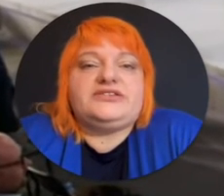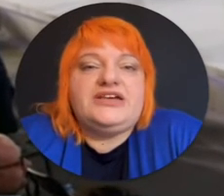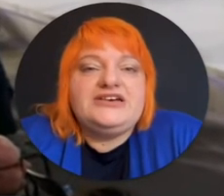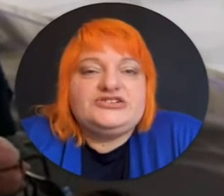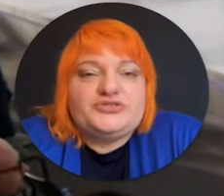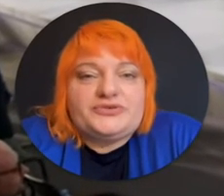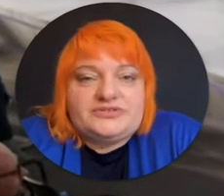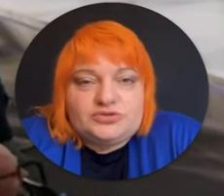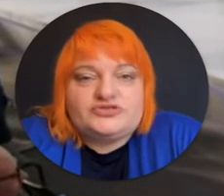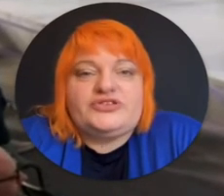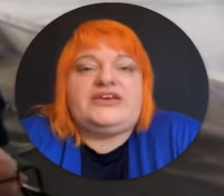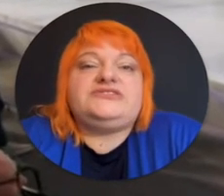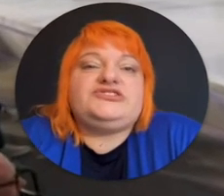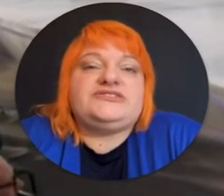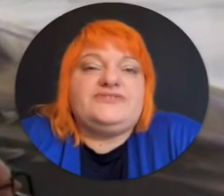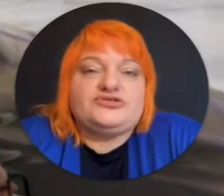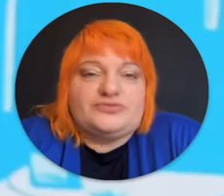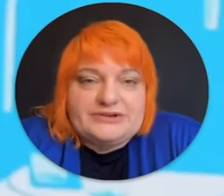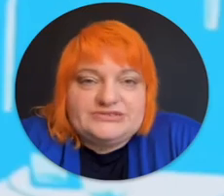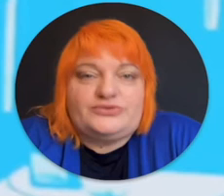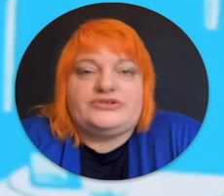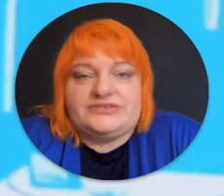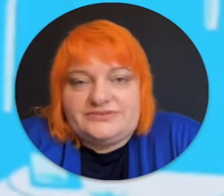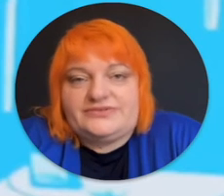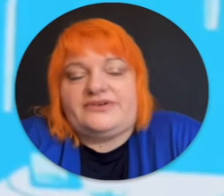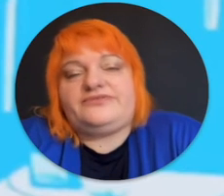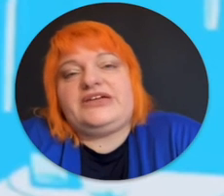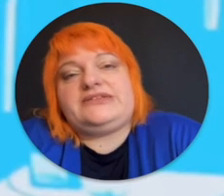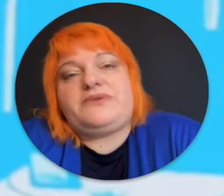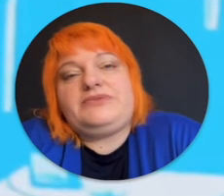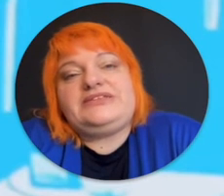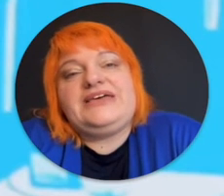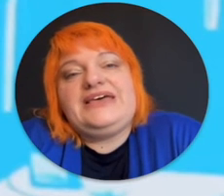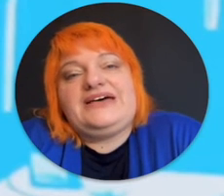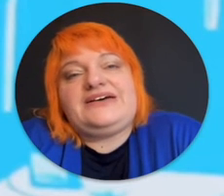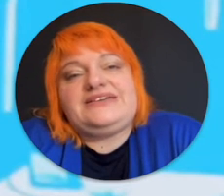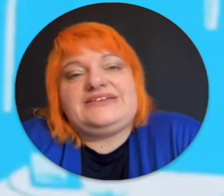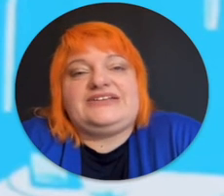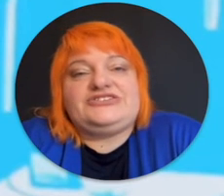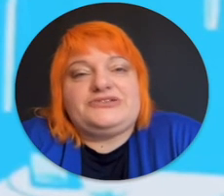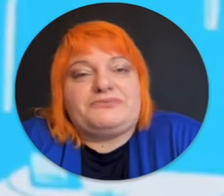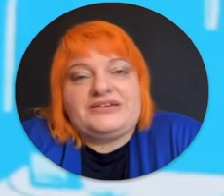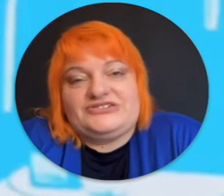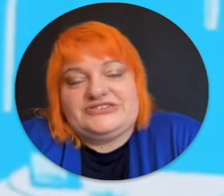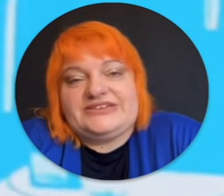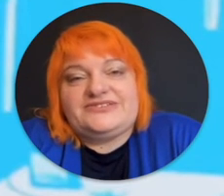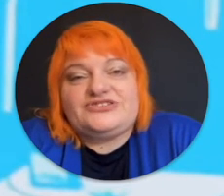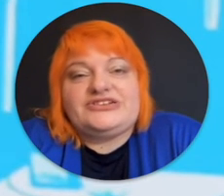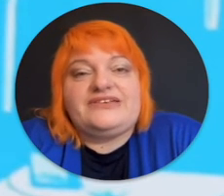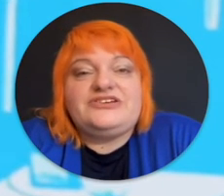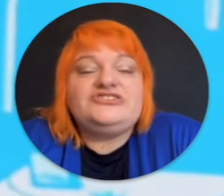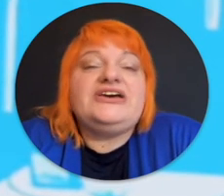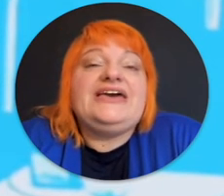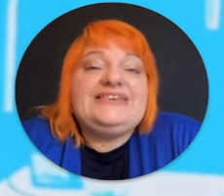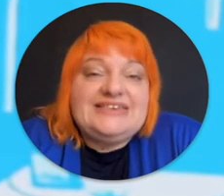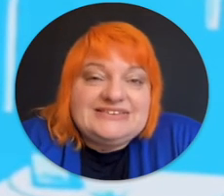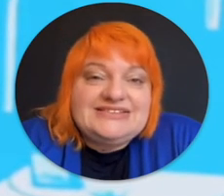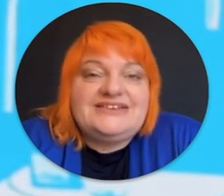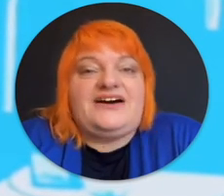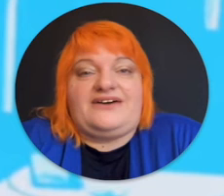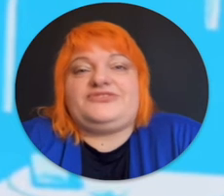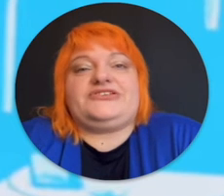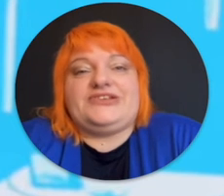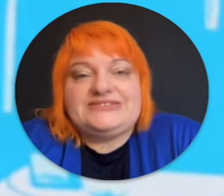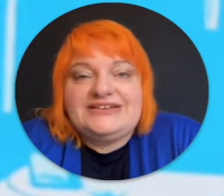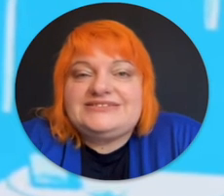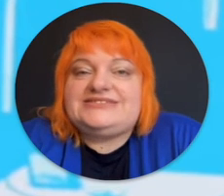этот эффект, что то, что я сейчас вижу, происходит в данный момент, это, конечно, магическая совершенно вещь.